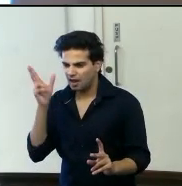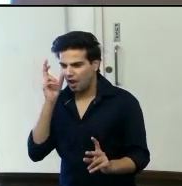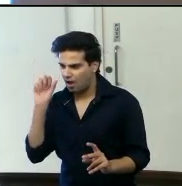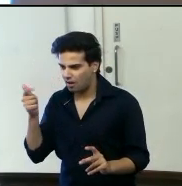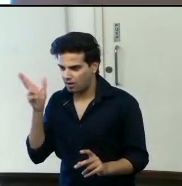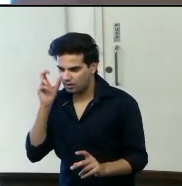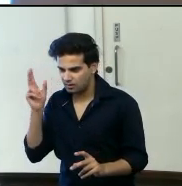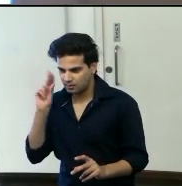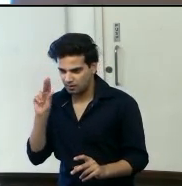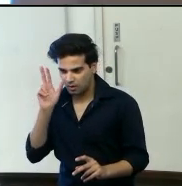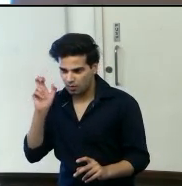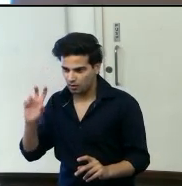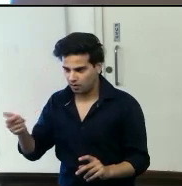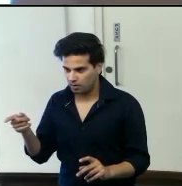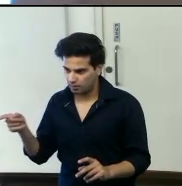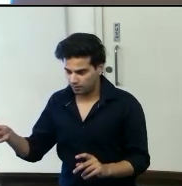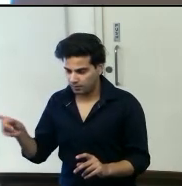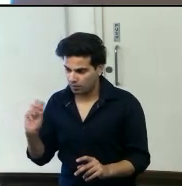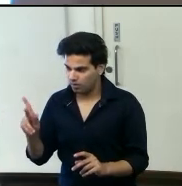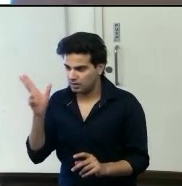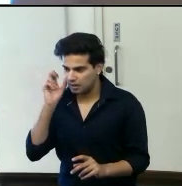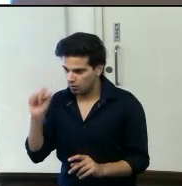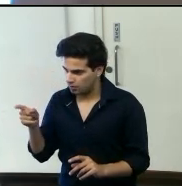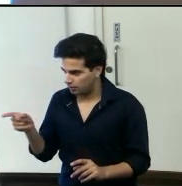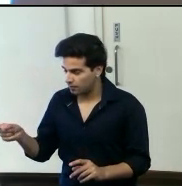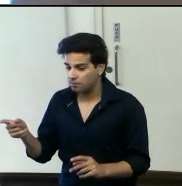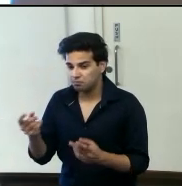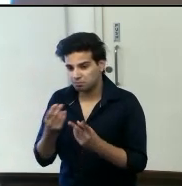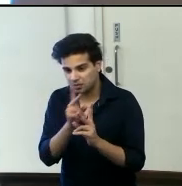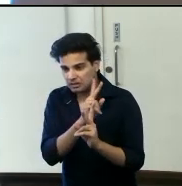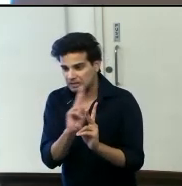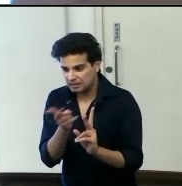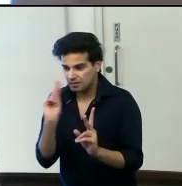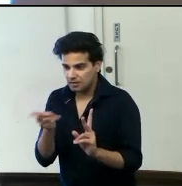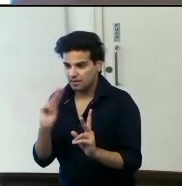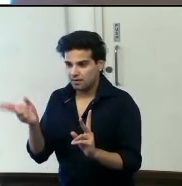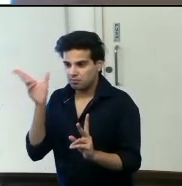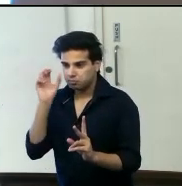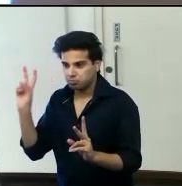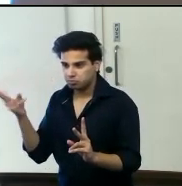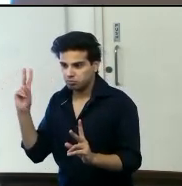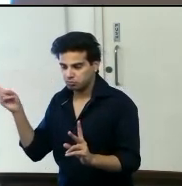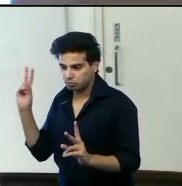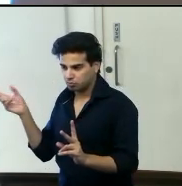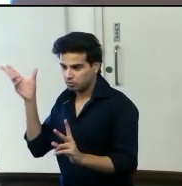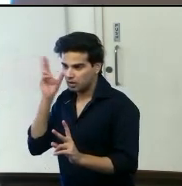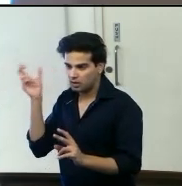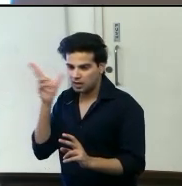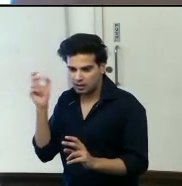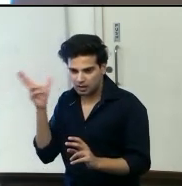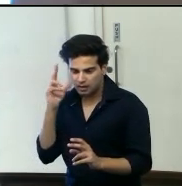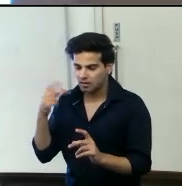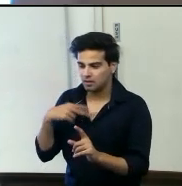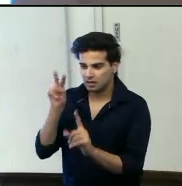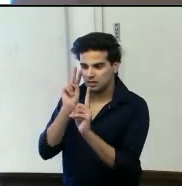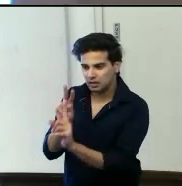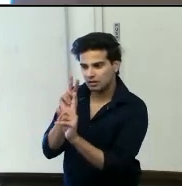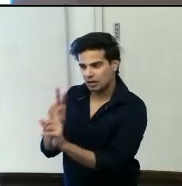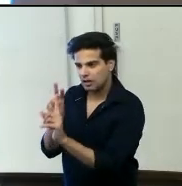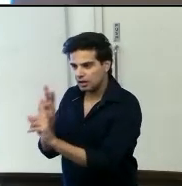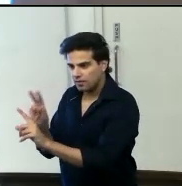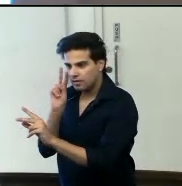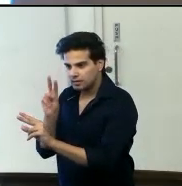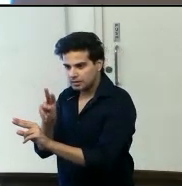ಸೌಂಡ್. ಓಕೆ, ಸೋ ಮೆನಿ ಸೌಂಡ್ಸ್ ಕ್ಯಾನ್ ಬಿ ಹರ್ಡ್ ಆ್ಯಂಡ್ ಸೋ ಮೆನಿ ನರೇಟಿವ್ಸ್ ಕ್ಯಾನ್ ಬಿ